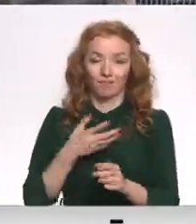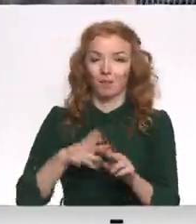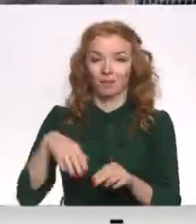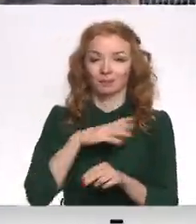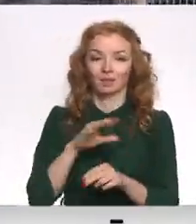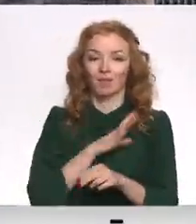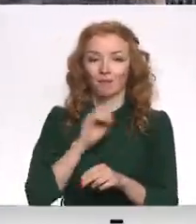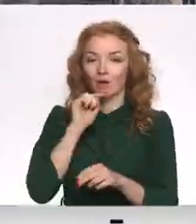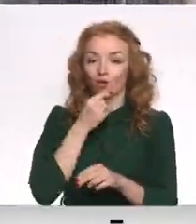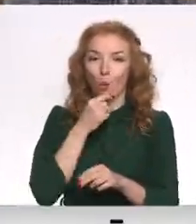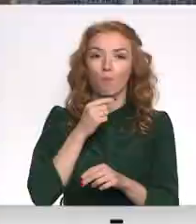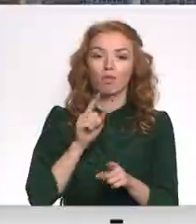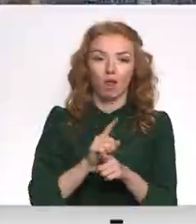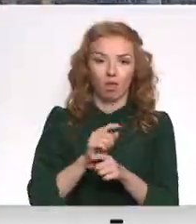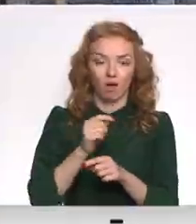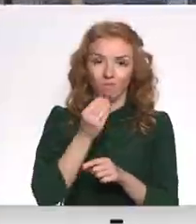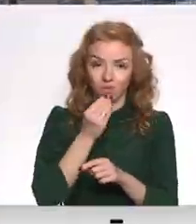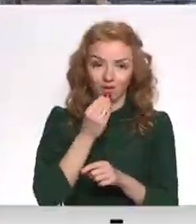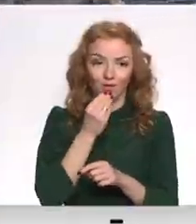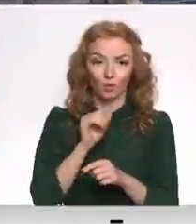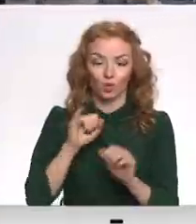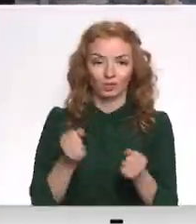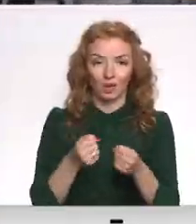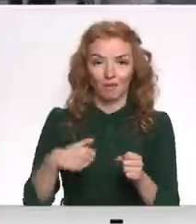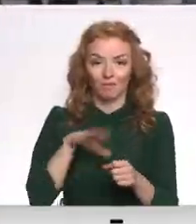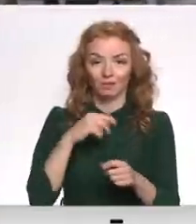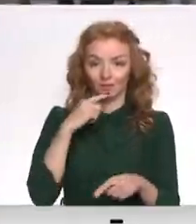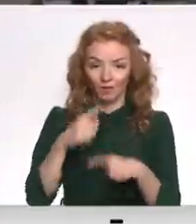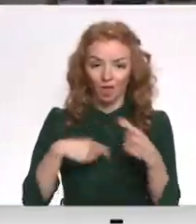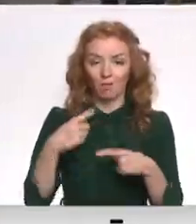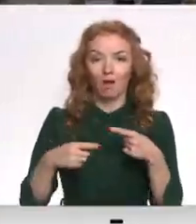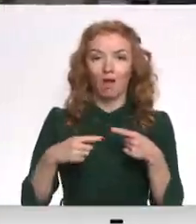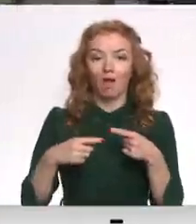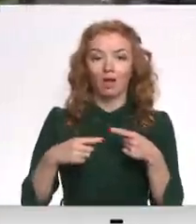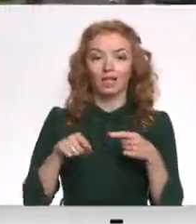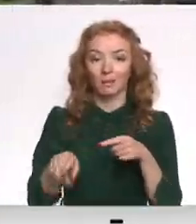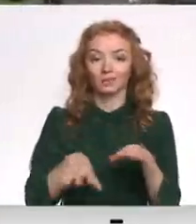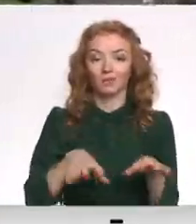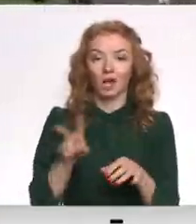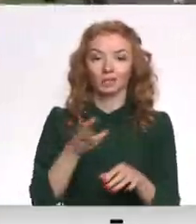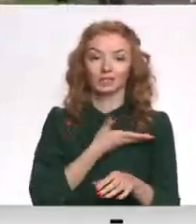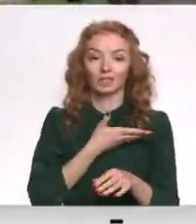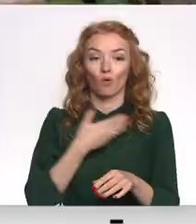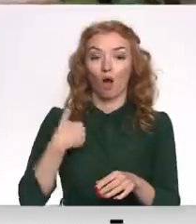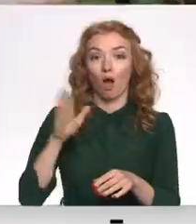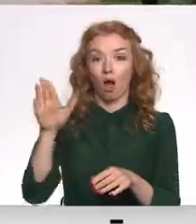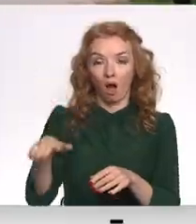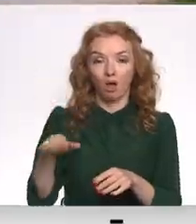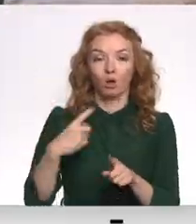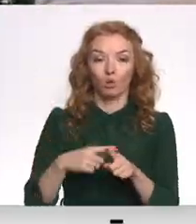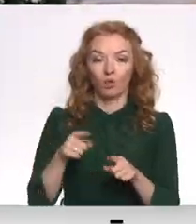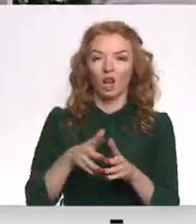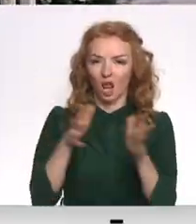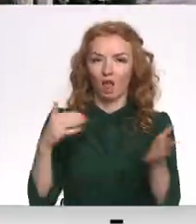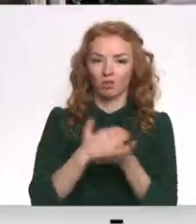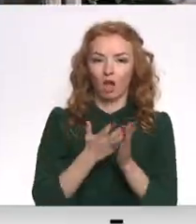nevaram iekonomēt uz barību, jo ziemā mēs vienmēr tā kā tiem dzīvniekiem, kas dzīvo ārā, un tā ir